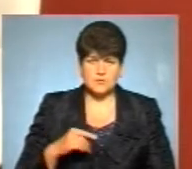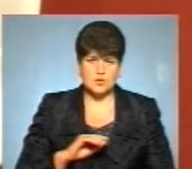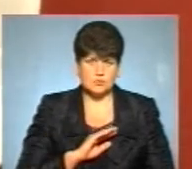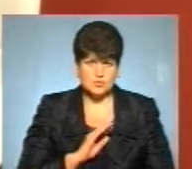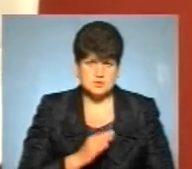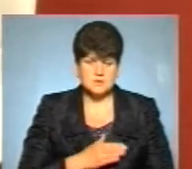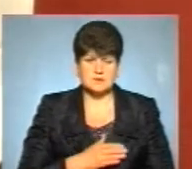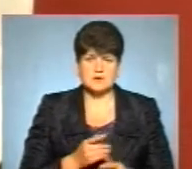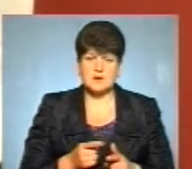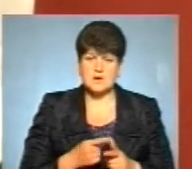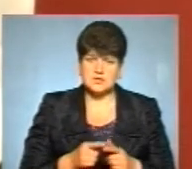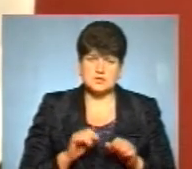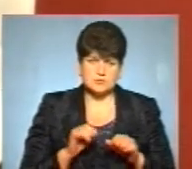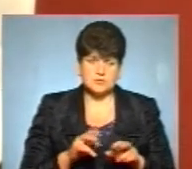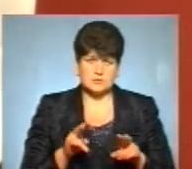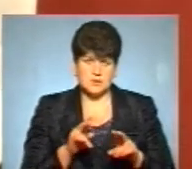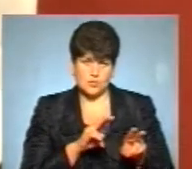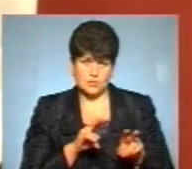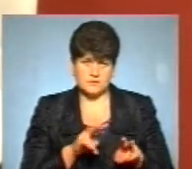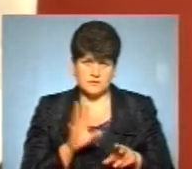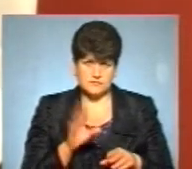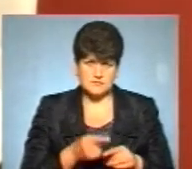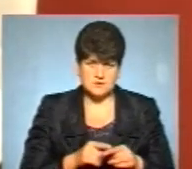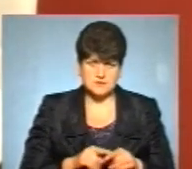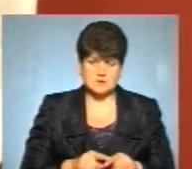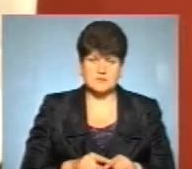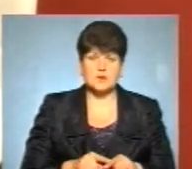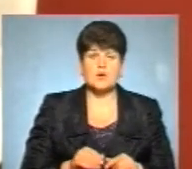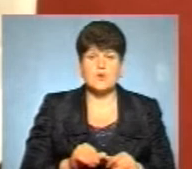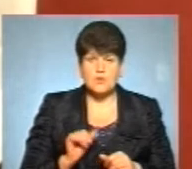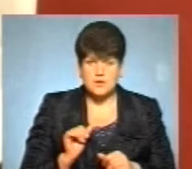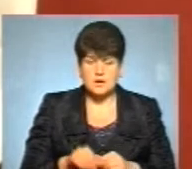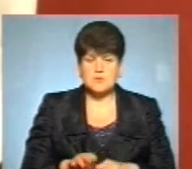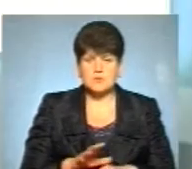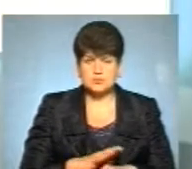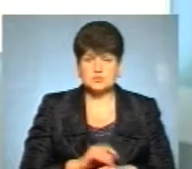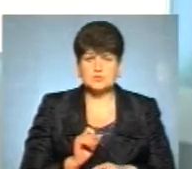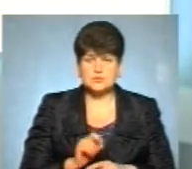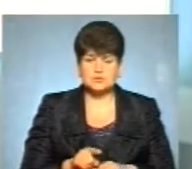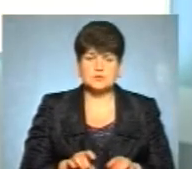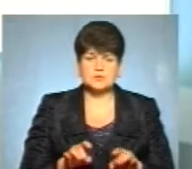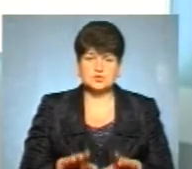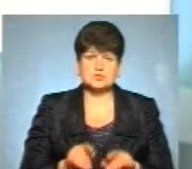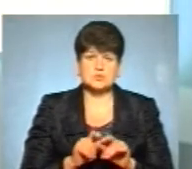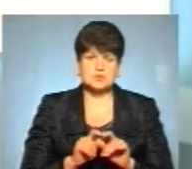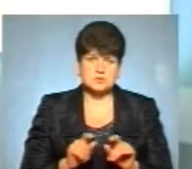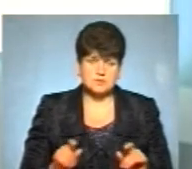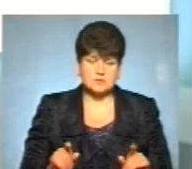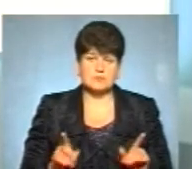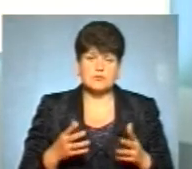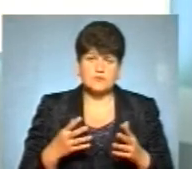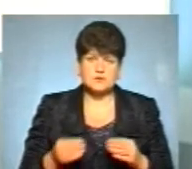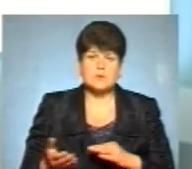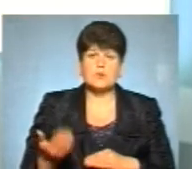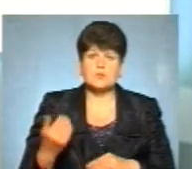чи посилено буде контроль за тим, як виконуються вони? Звісно, так. Окреме було доручення і рішення оперативного штабу. Вже